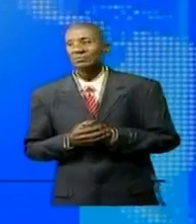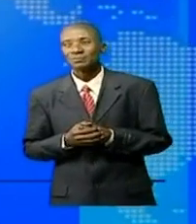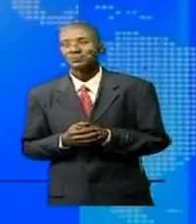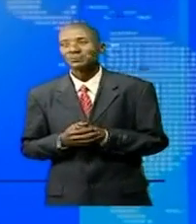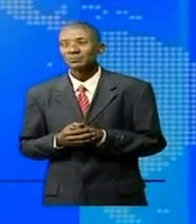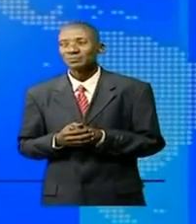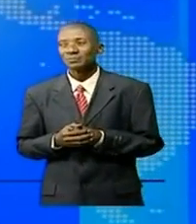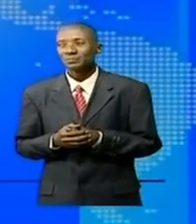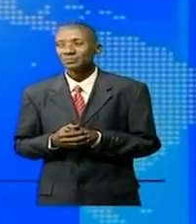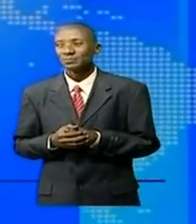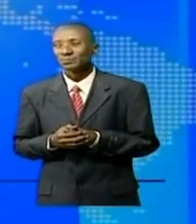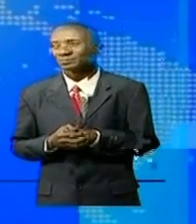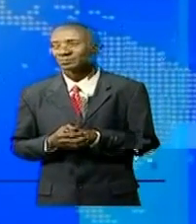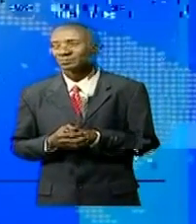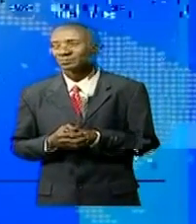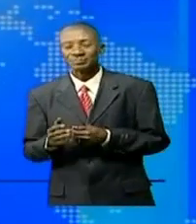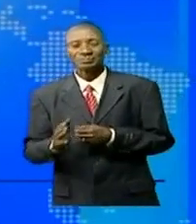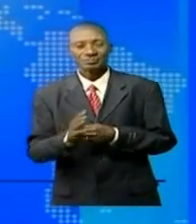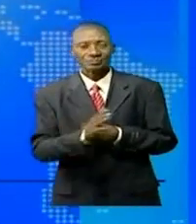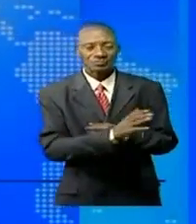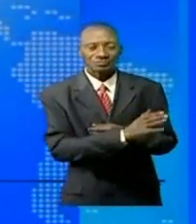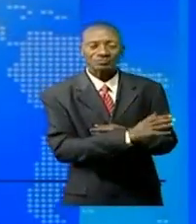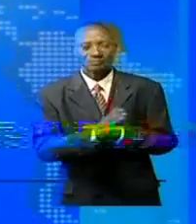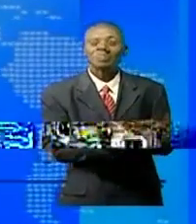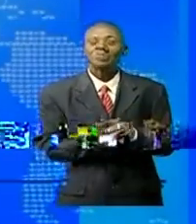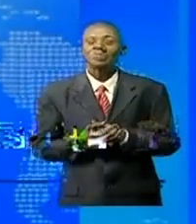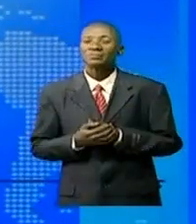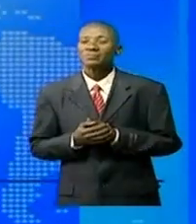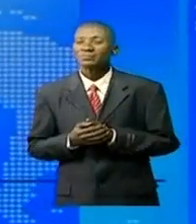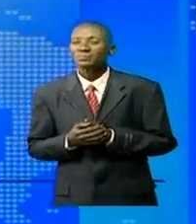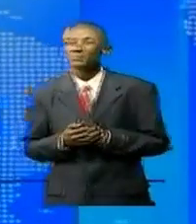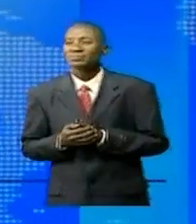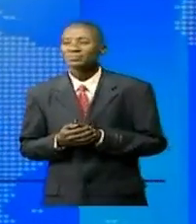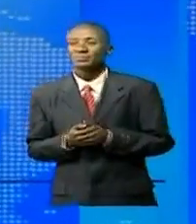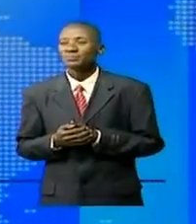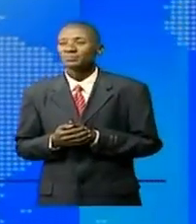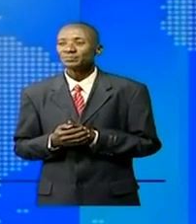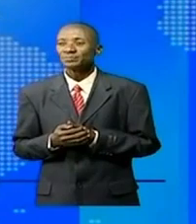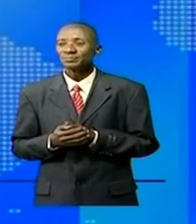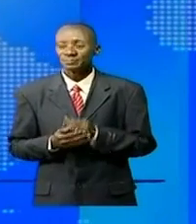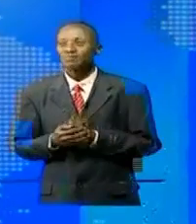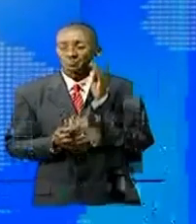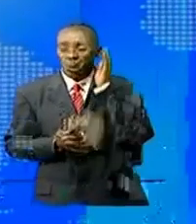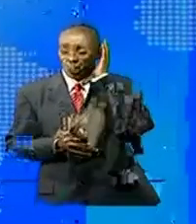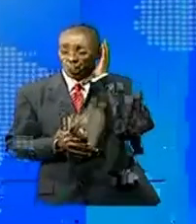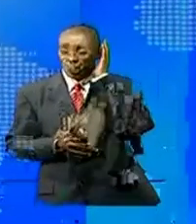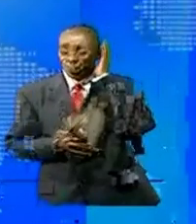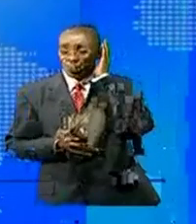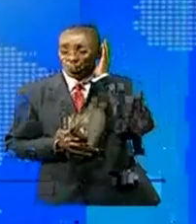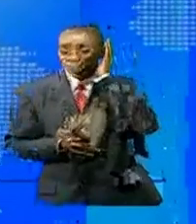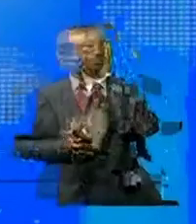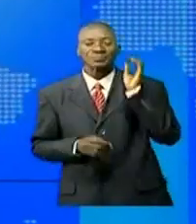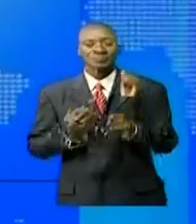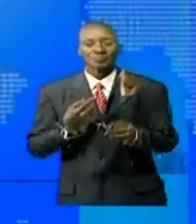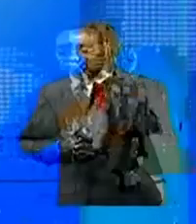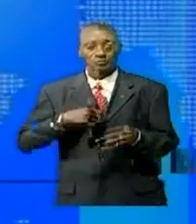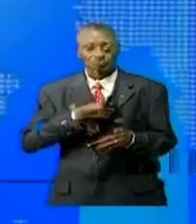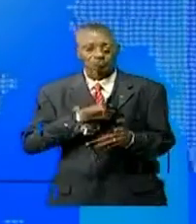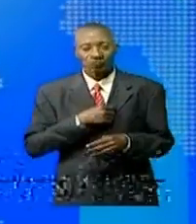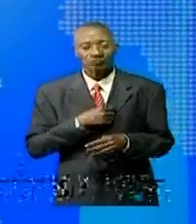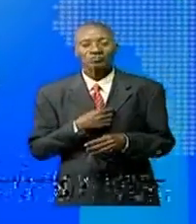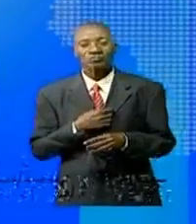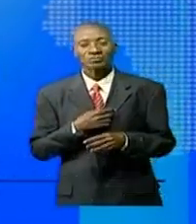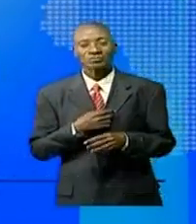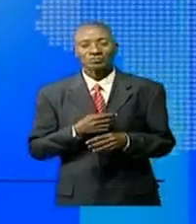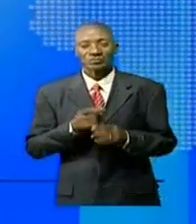Les travailleurs sociaux ont suivi une formation en intervention criminologique durant 3 mois pour le renforcement de